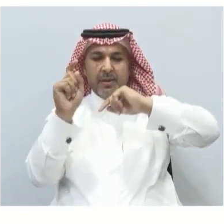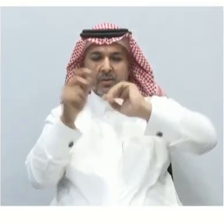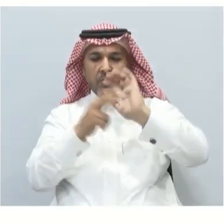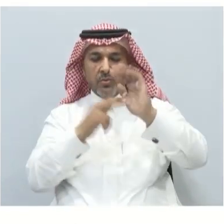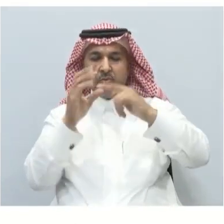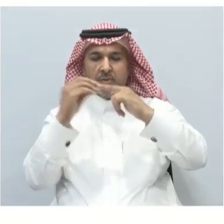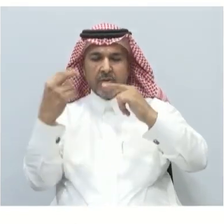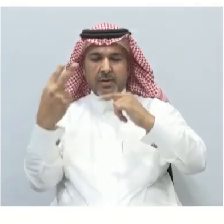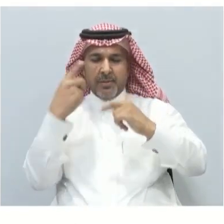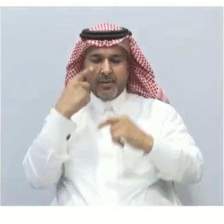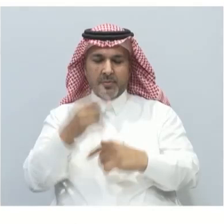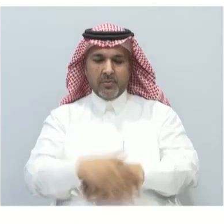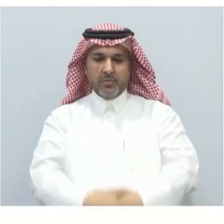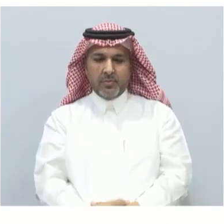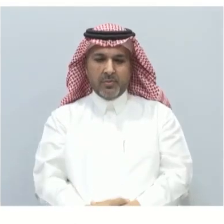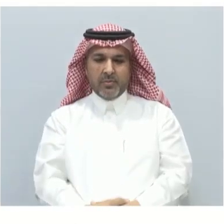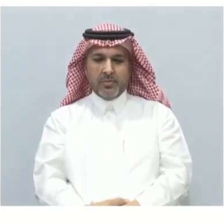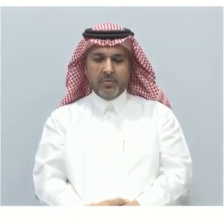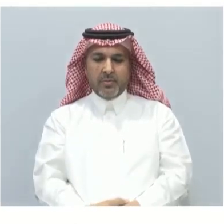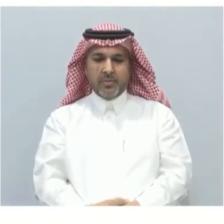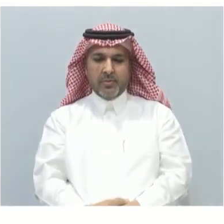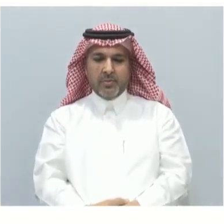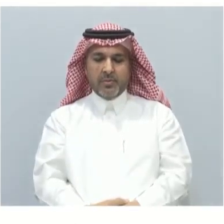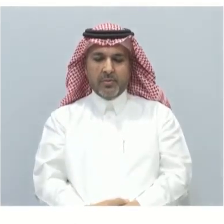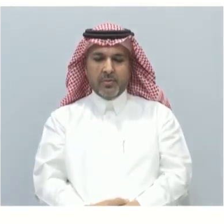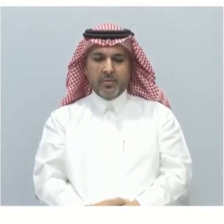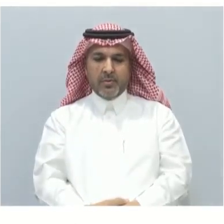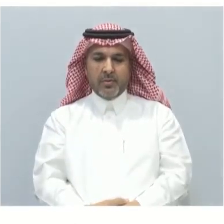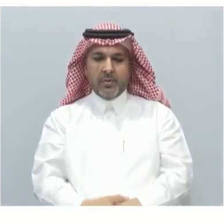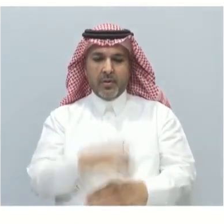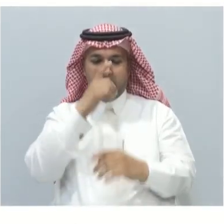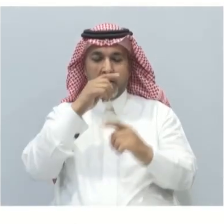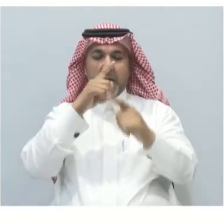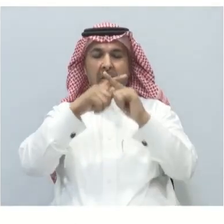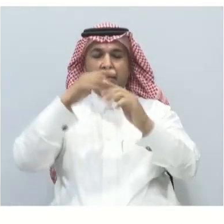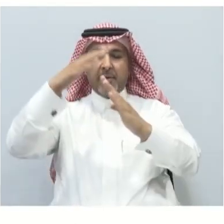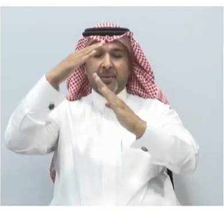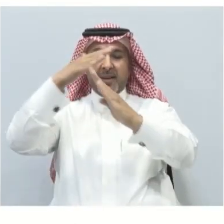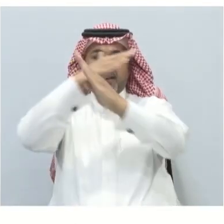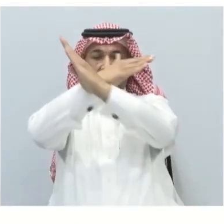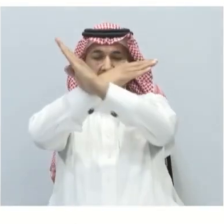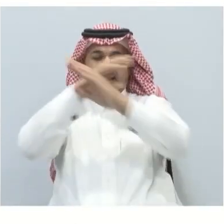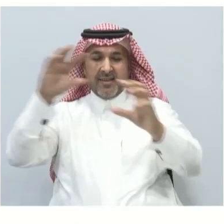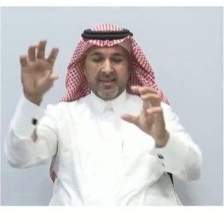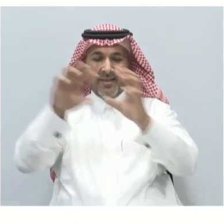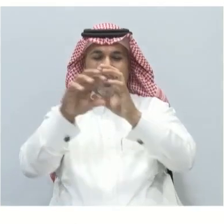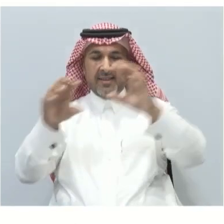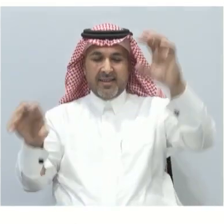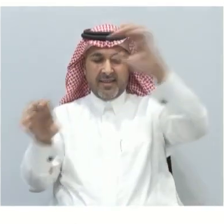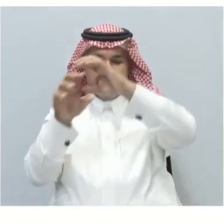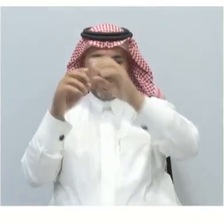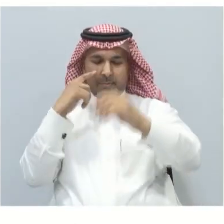بهذا الشكل ايضا ممكن احنا نقوم بضرب الطرفين في الوسطين يعني نقوم بعمليه المقص